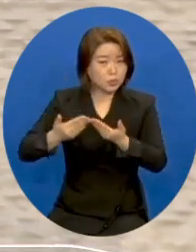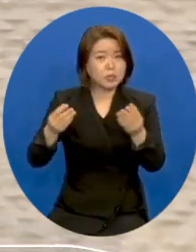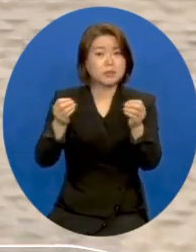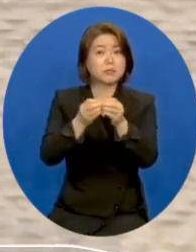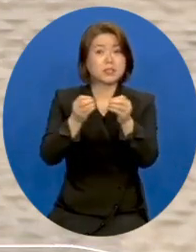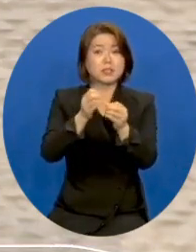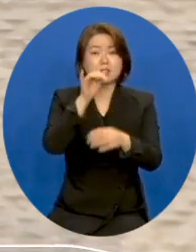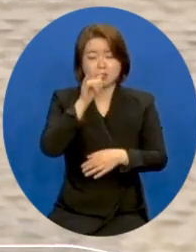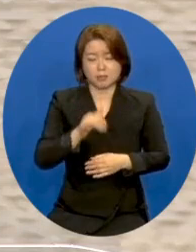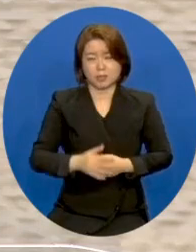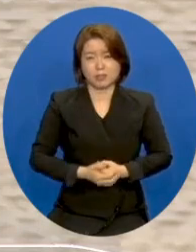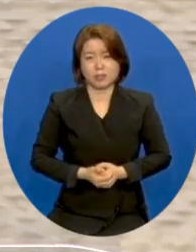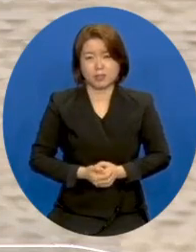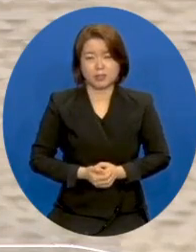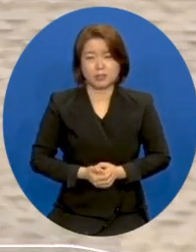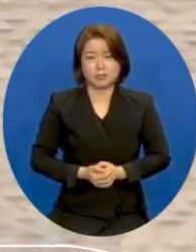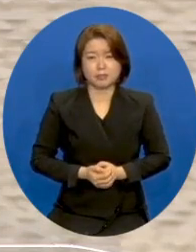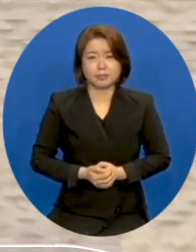메시지입니다.